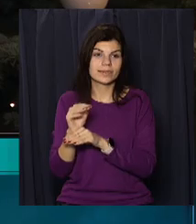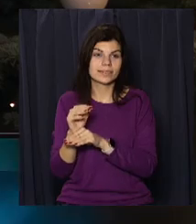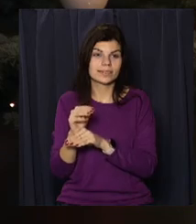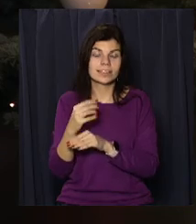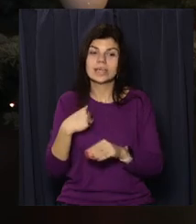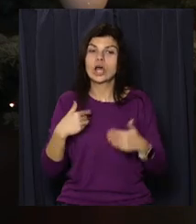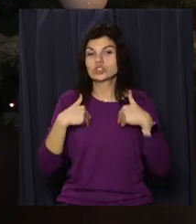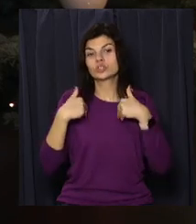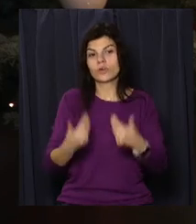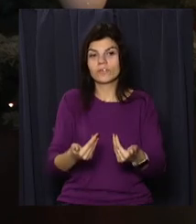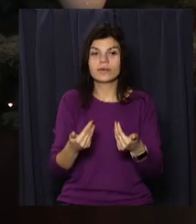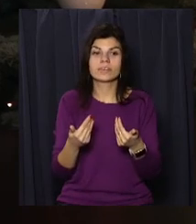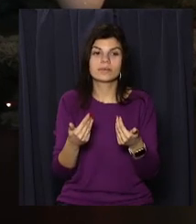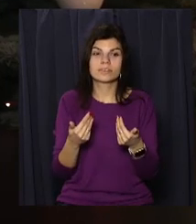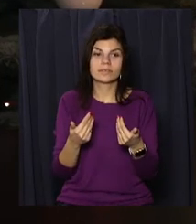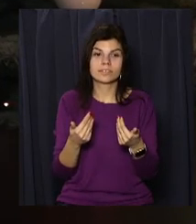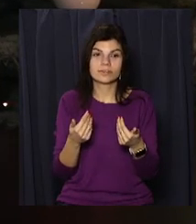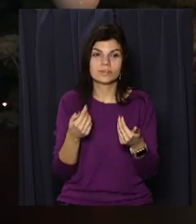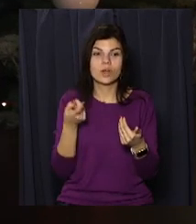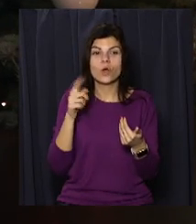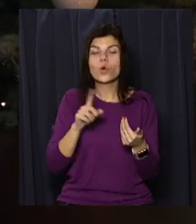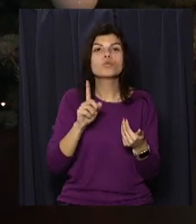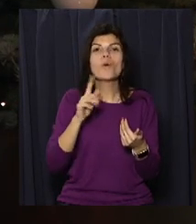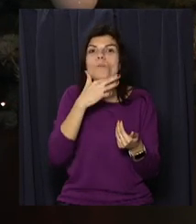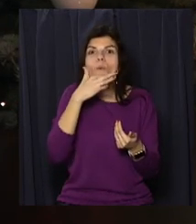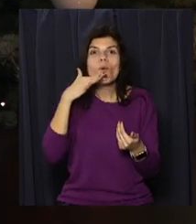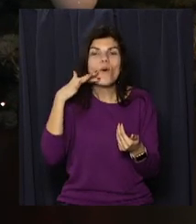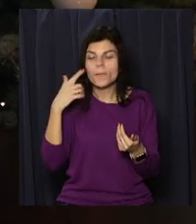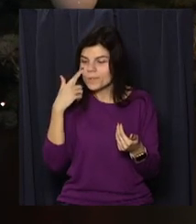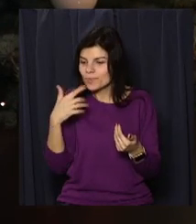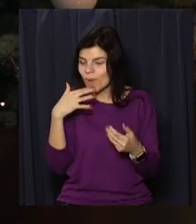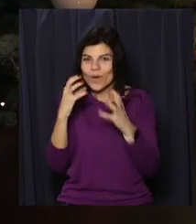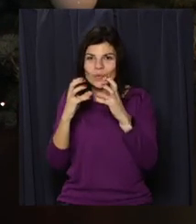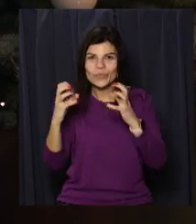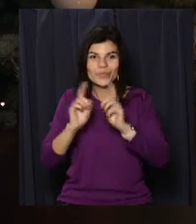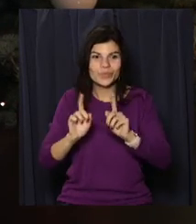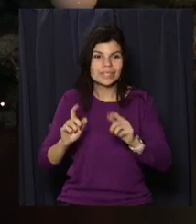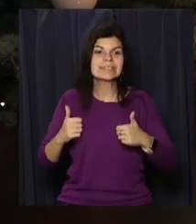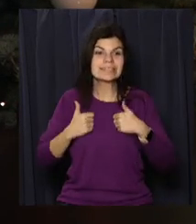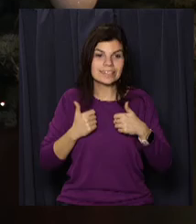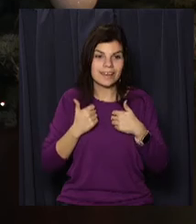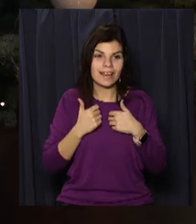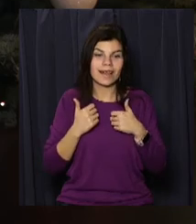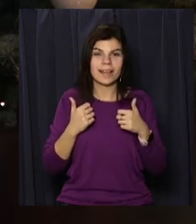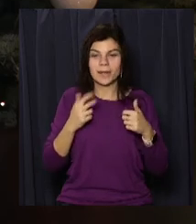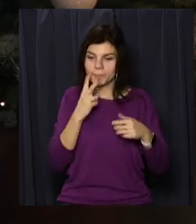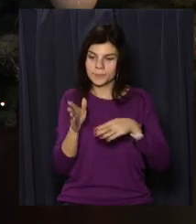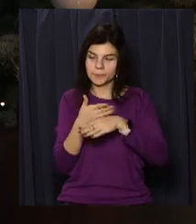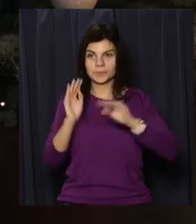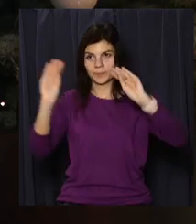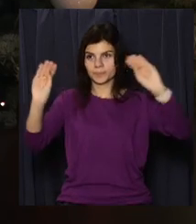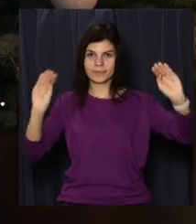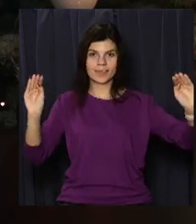сначала то, чего много, да, чего больше всего, стараться его как-то сгруппировать, а потом